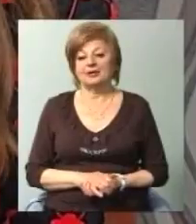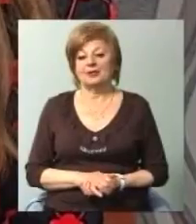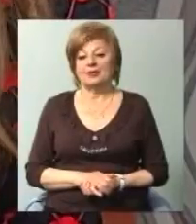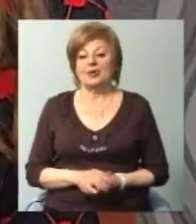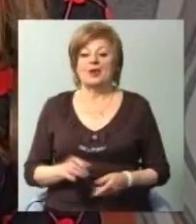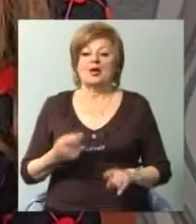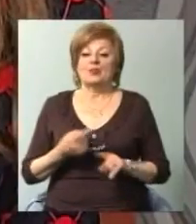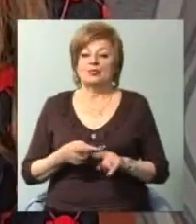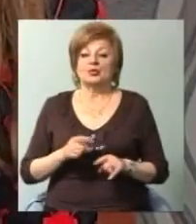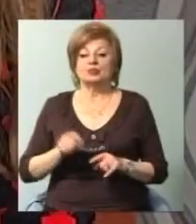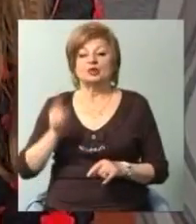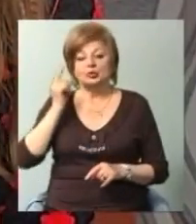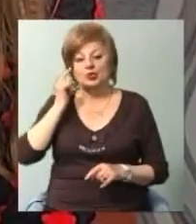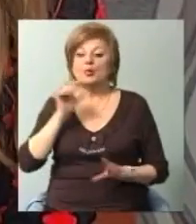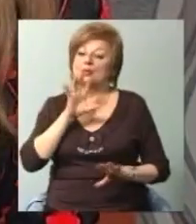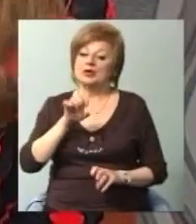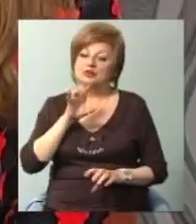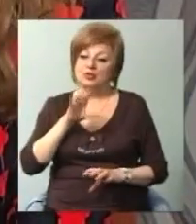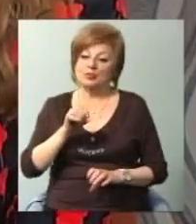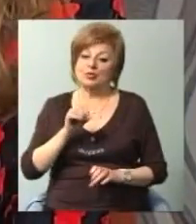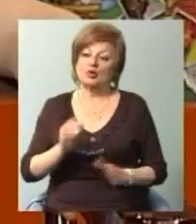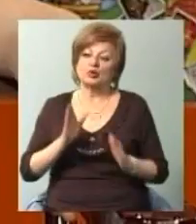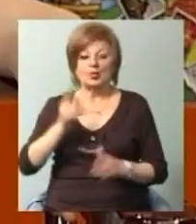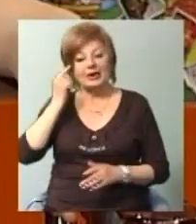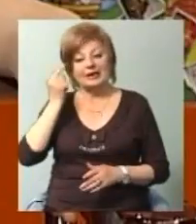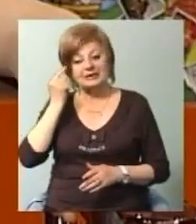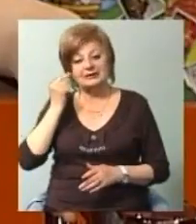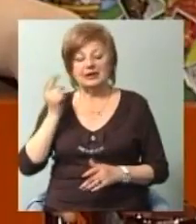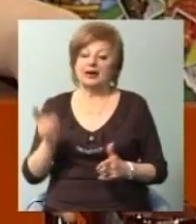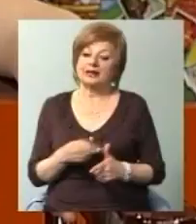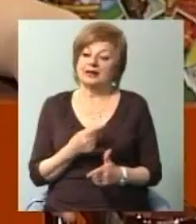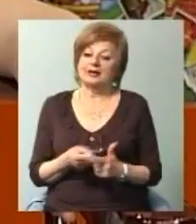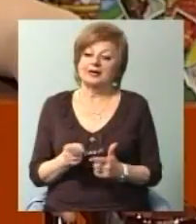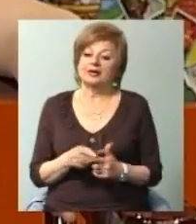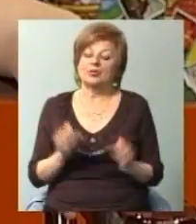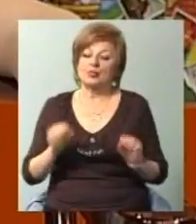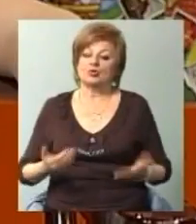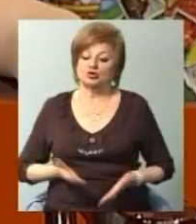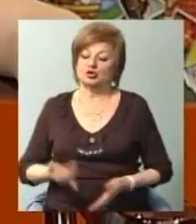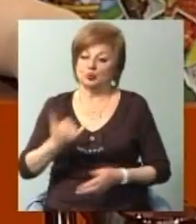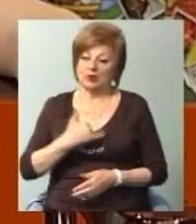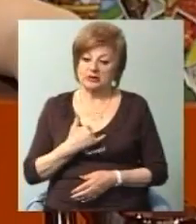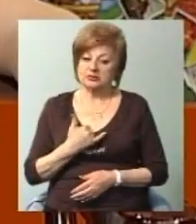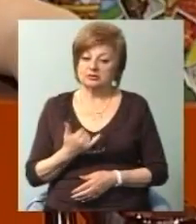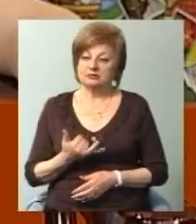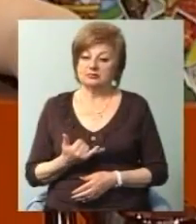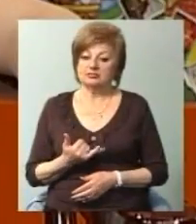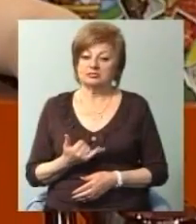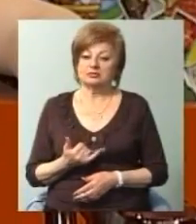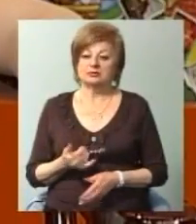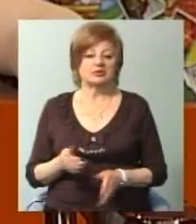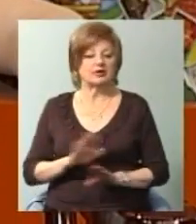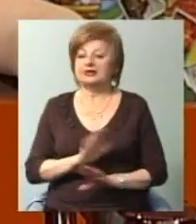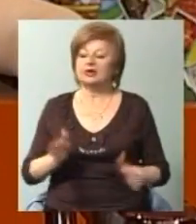Акіта Іну, як ти гадаєш, ці собаки живуть тільки в Китаї? Чи вони можуть жити навіть у нас? Ні, тільки